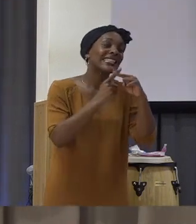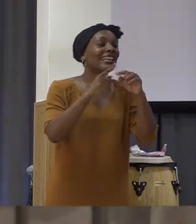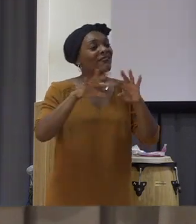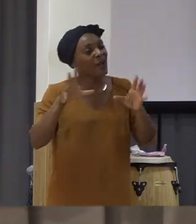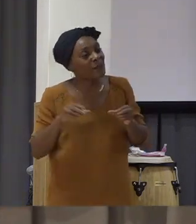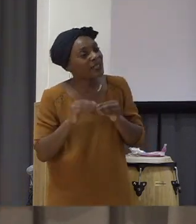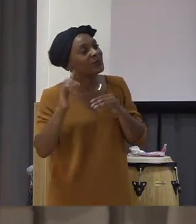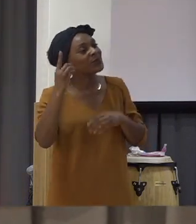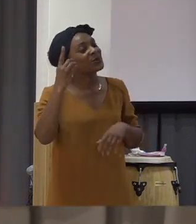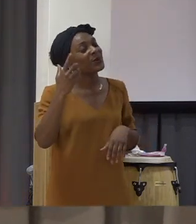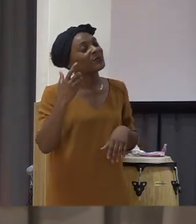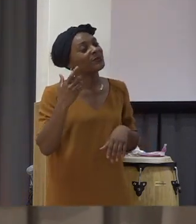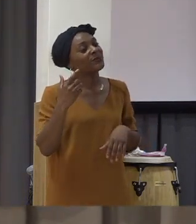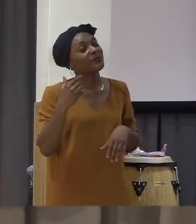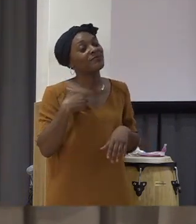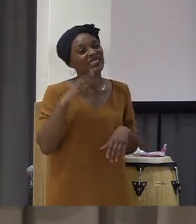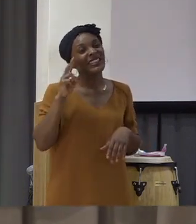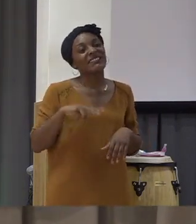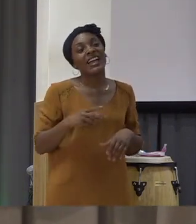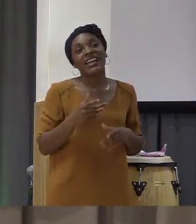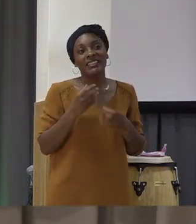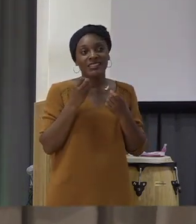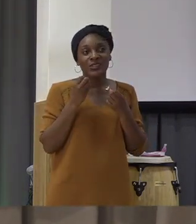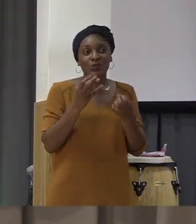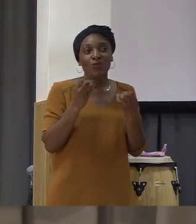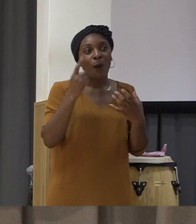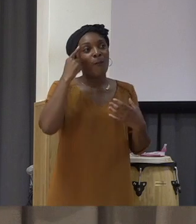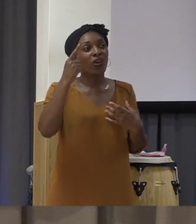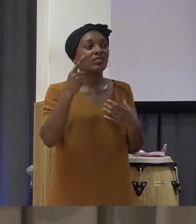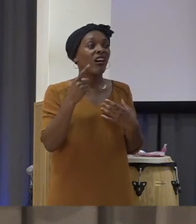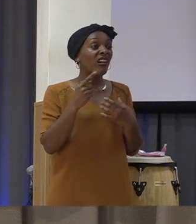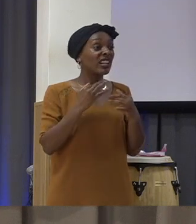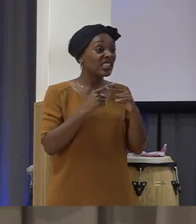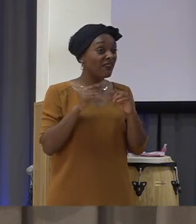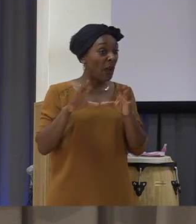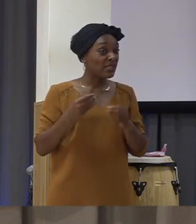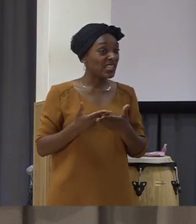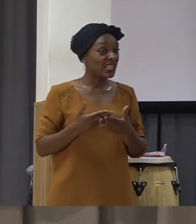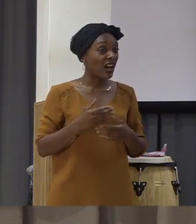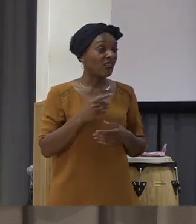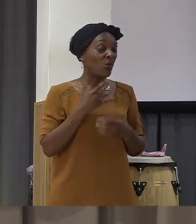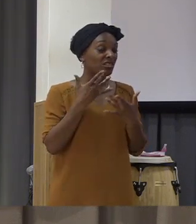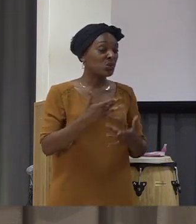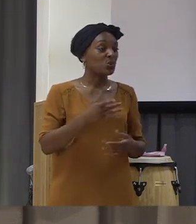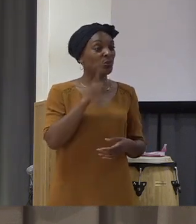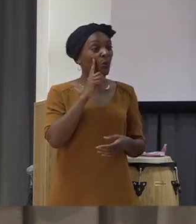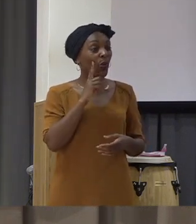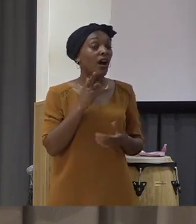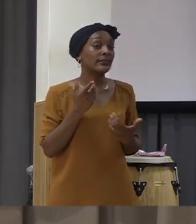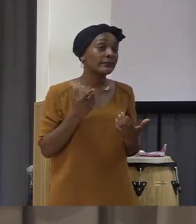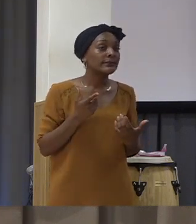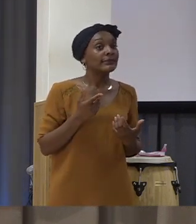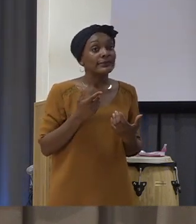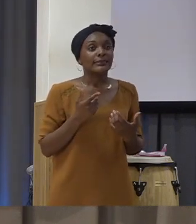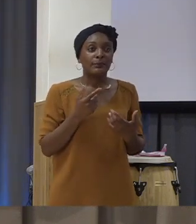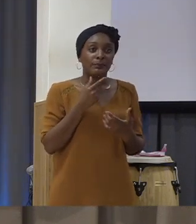famille. C'est vrai que des fois, quand on pense à cela, des fois on est déçu, parce que c'est vrai que dans ce domaine-là, on a des progrès à